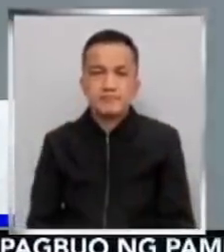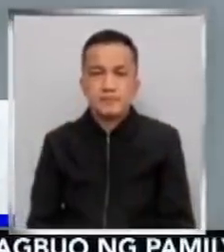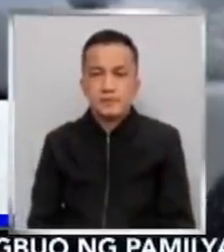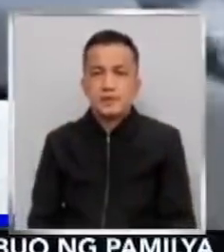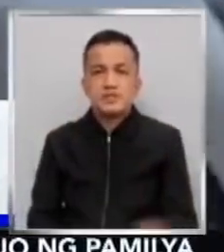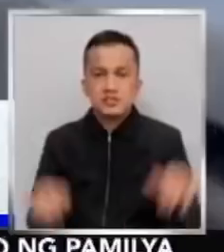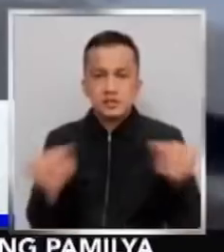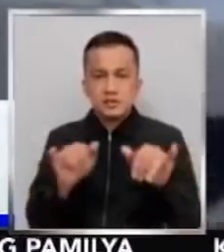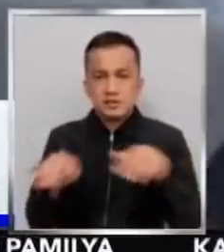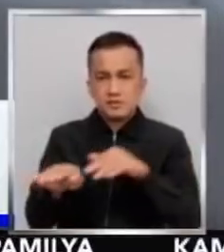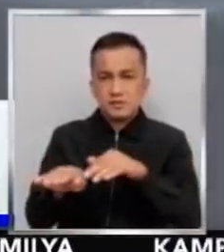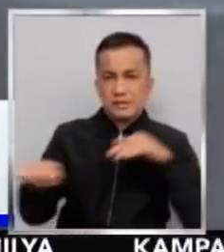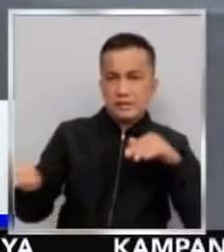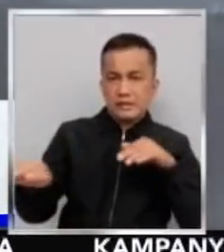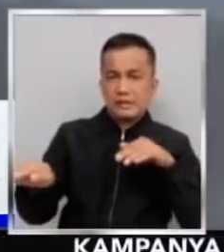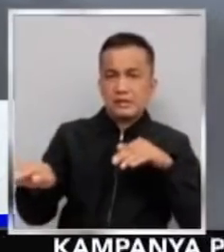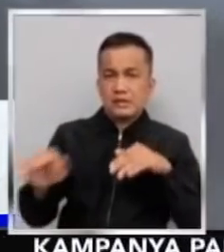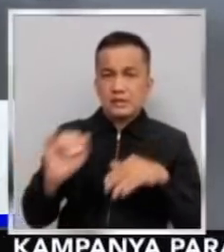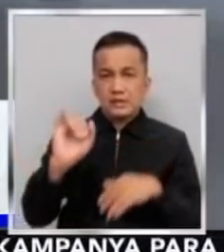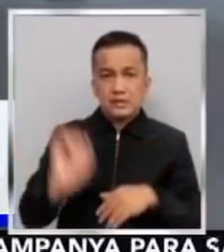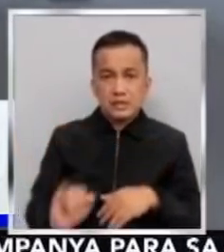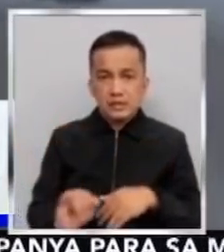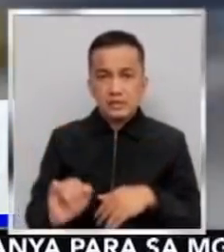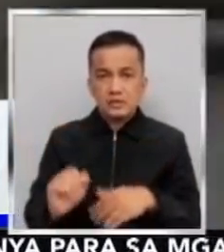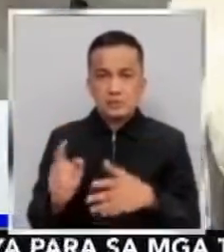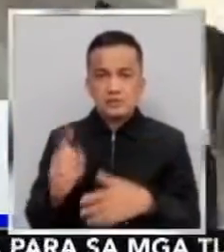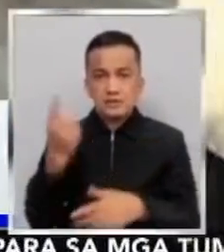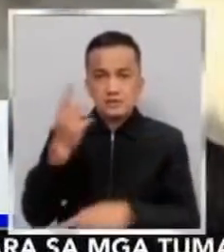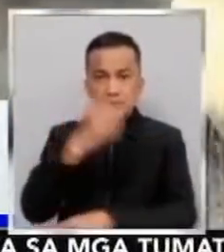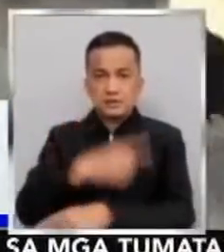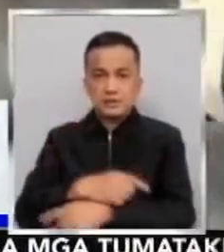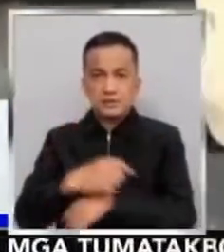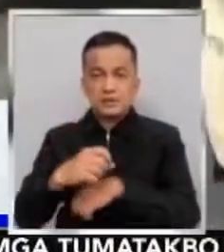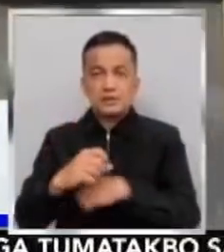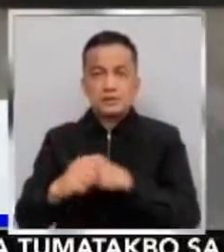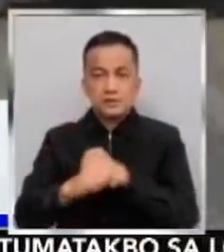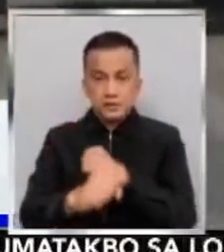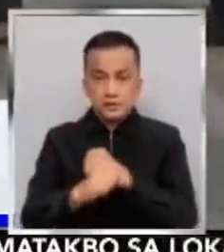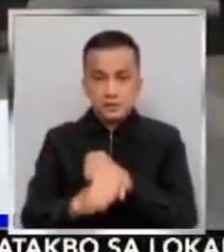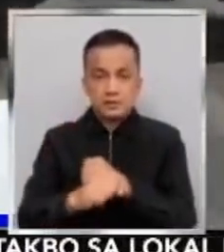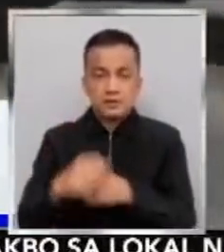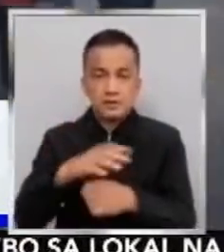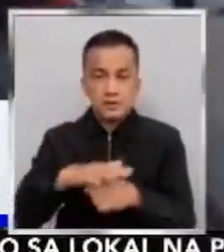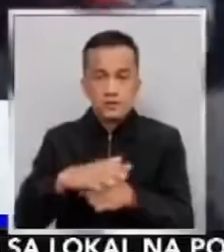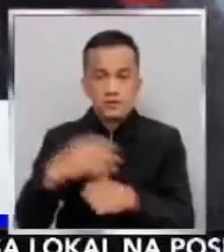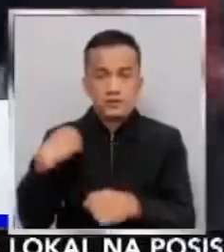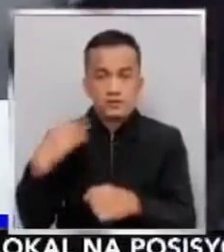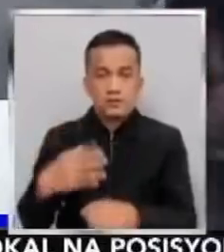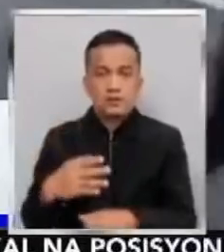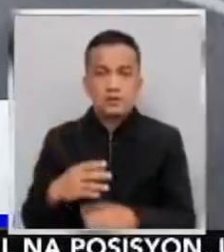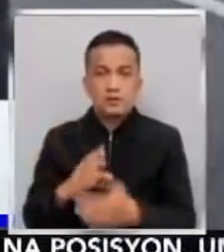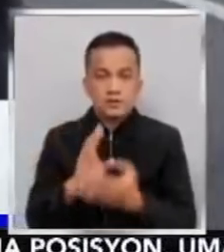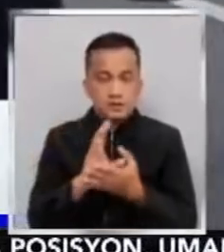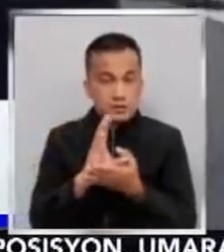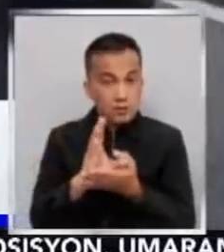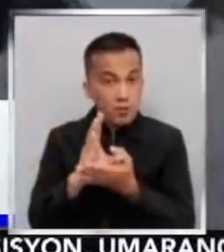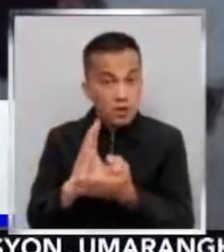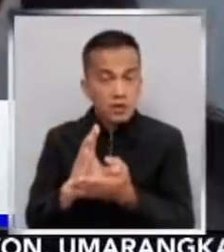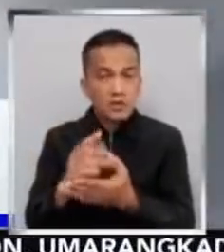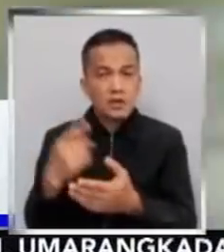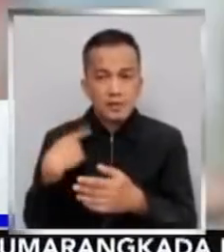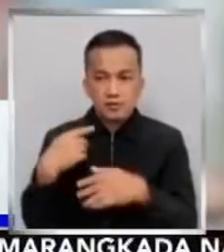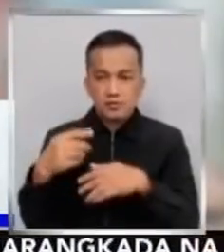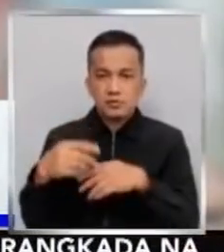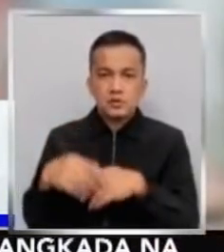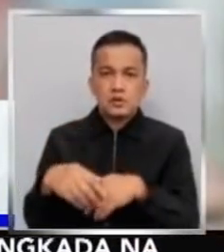Iligan City sa unang araw ng pangangampanya ng mga lokal na opisyal. Pati sa Zamboanga City dahil may mga nagmarcha at